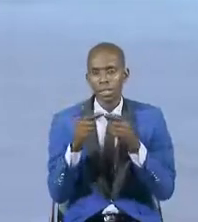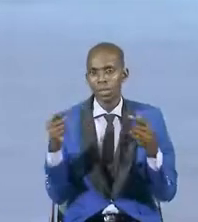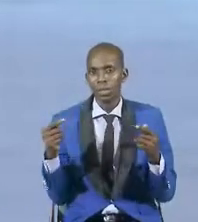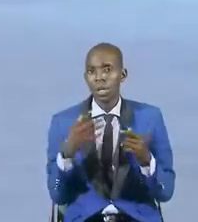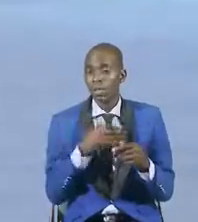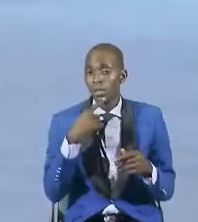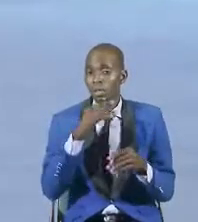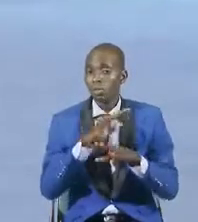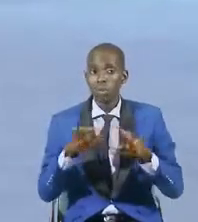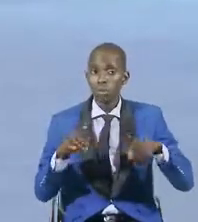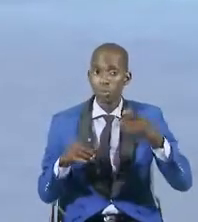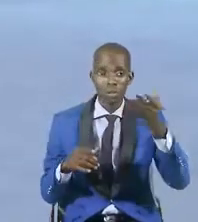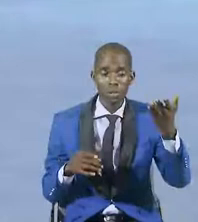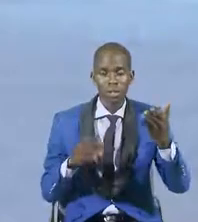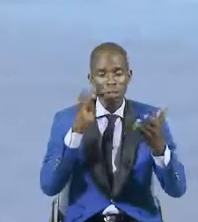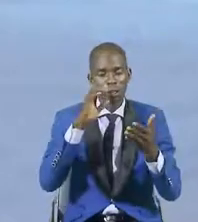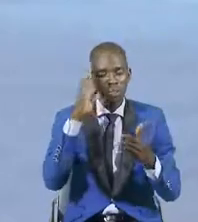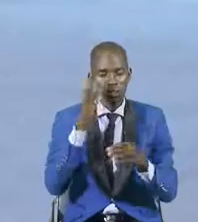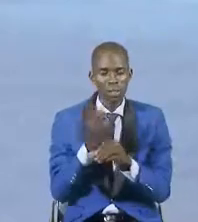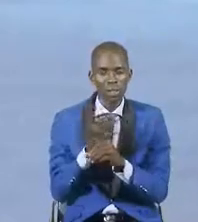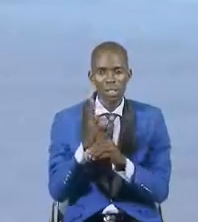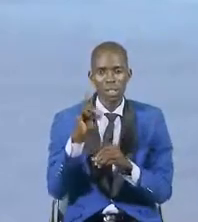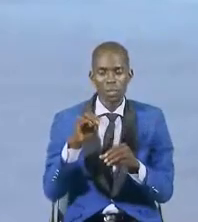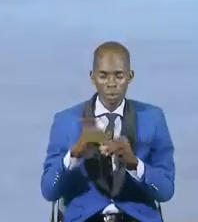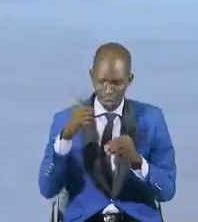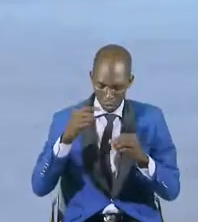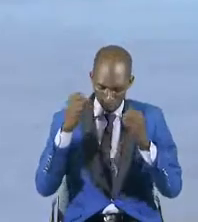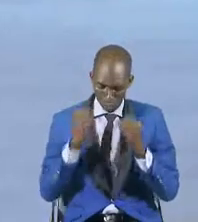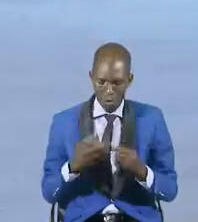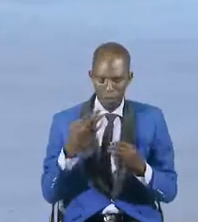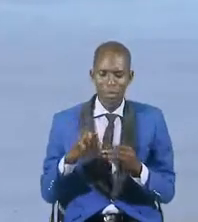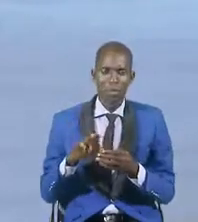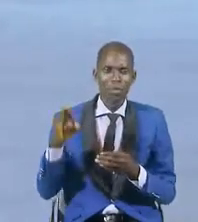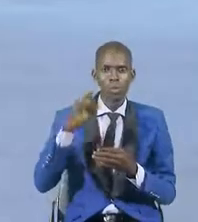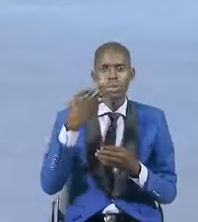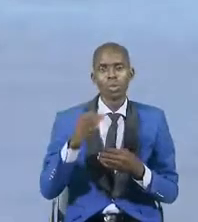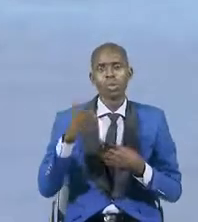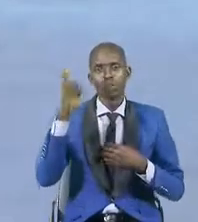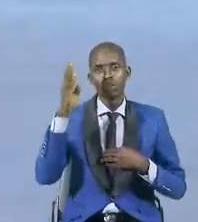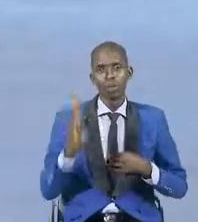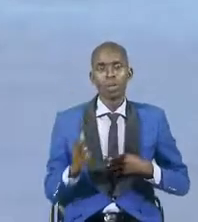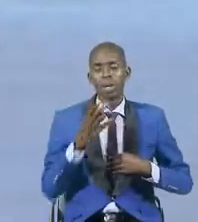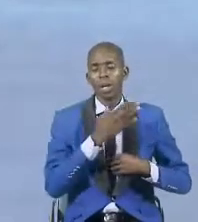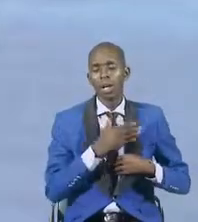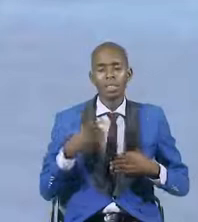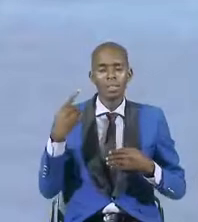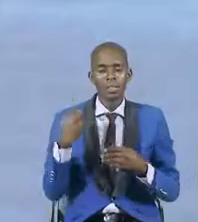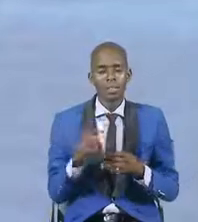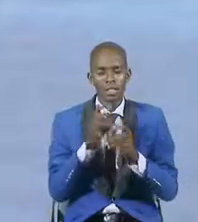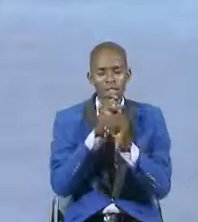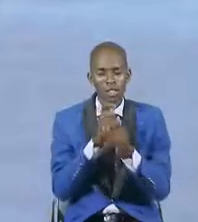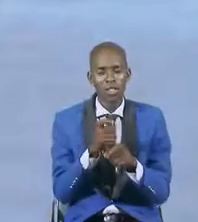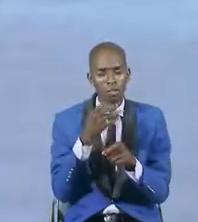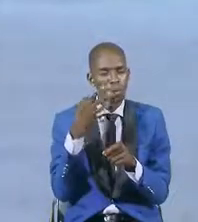pas ici, et il va le prodiguer de conseil avec la puissance de l'Esprit de Dieu et le don de